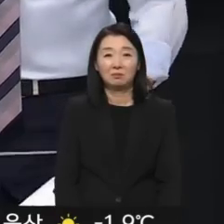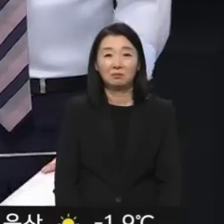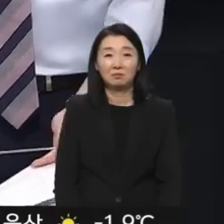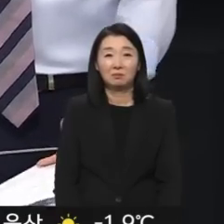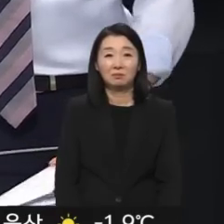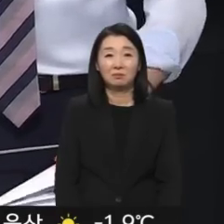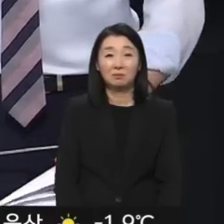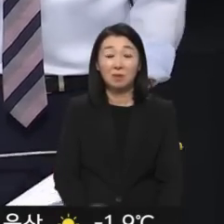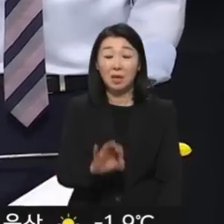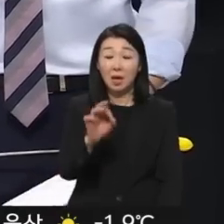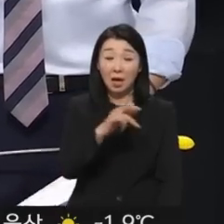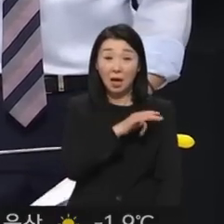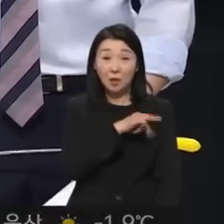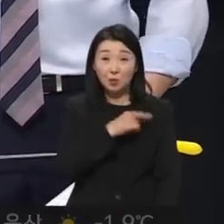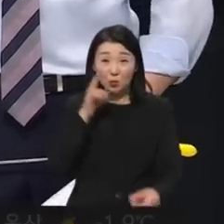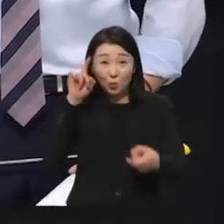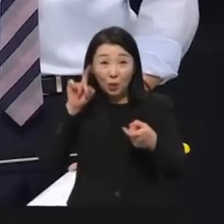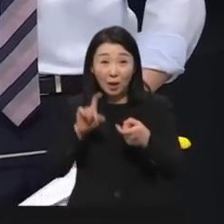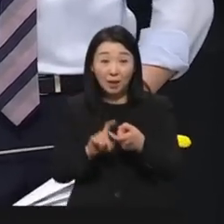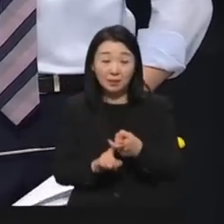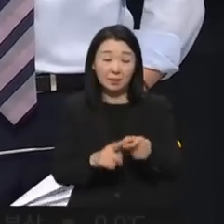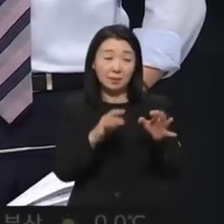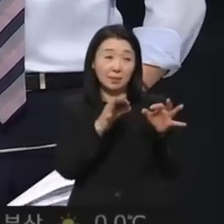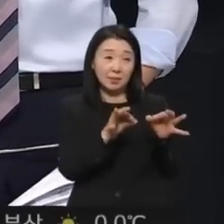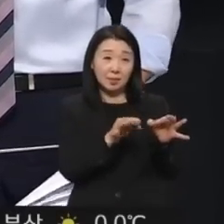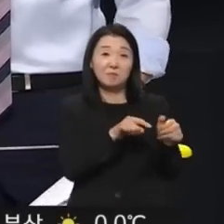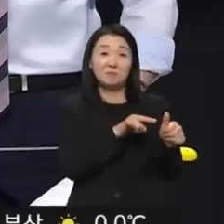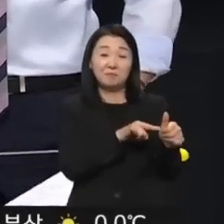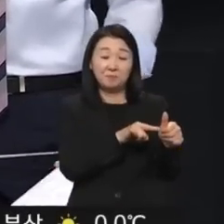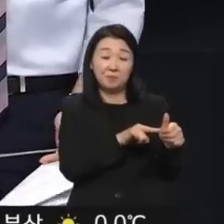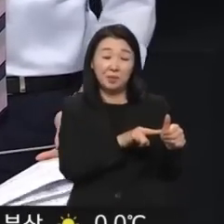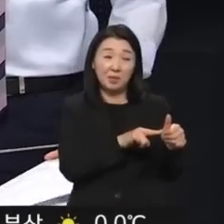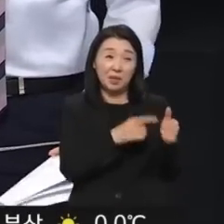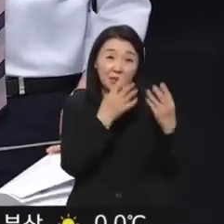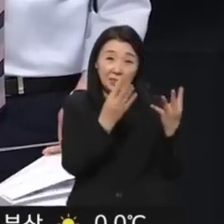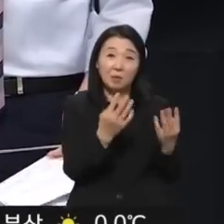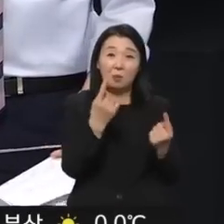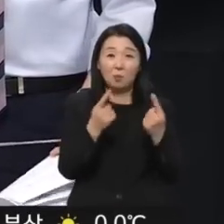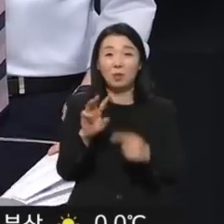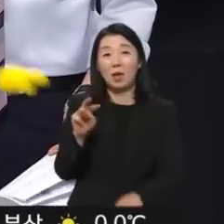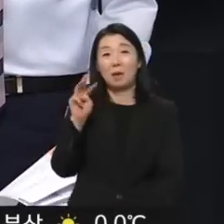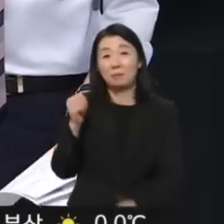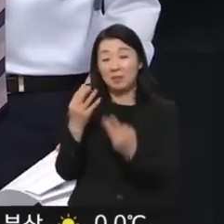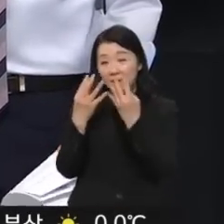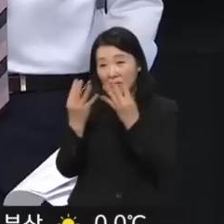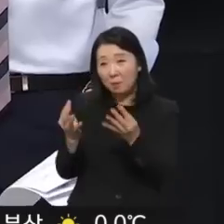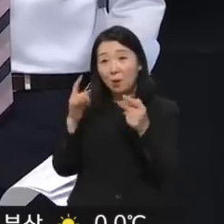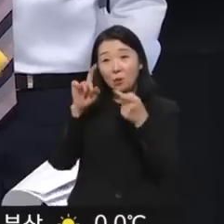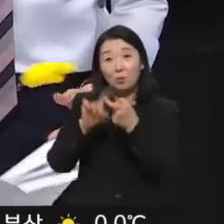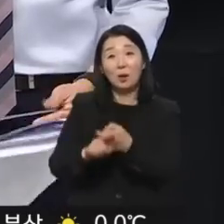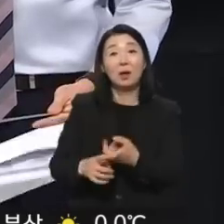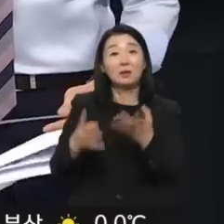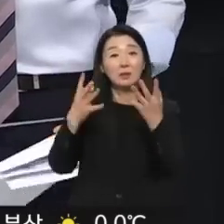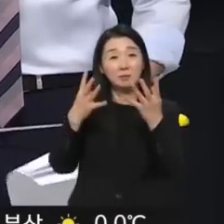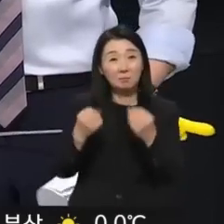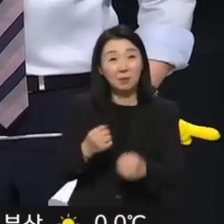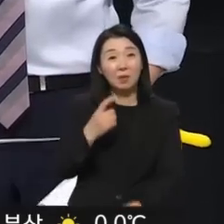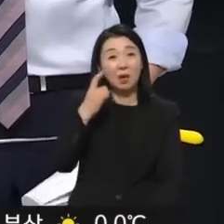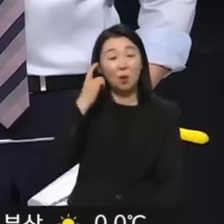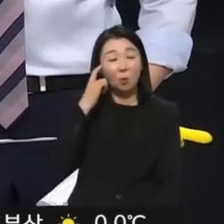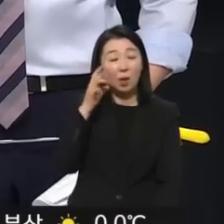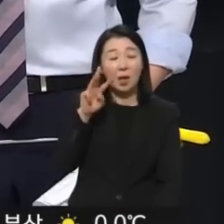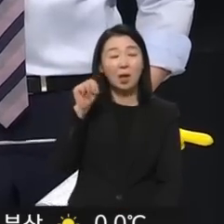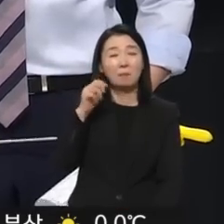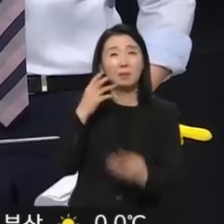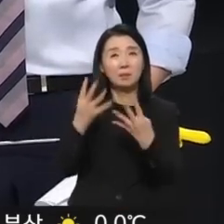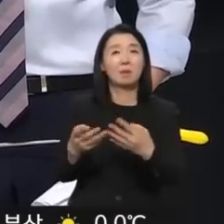사실 안 의원의 관심은 김 전 지사의 사면보다 MB 사면에 쏠려 있는데요. 이 MB 사면을 누구보다 강하게 반대하고